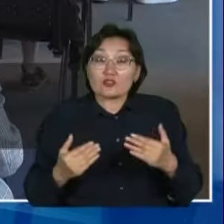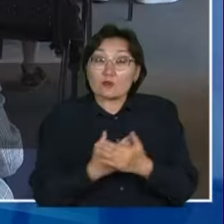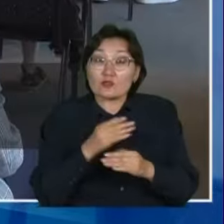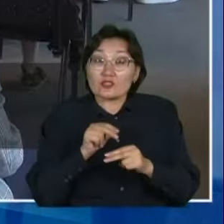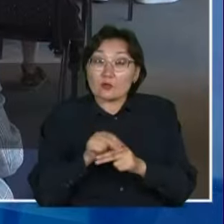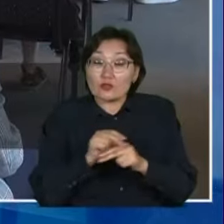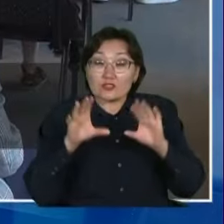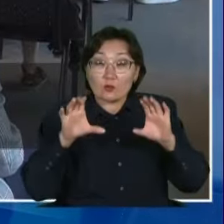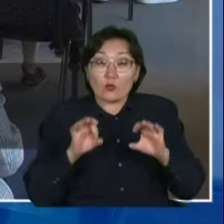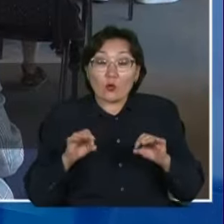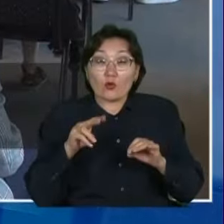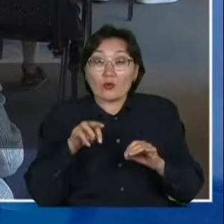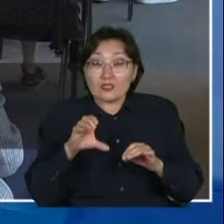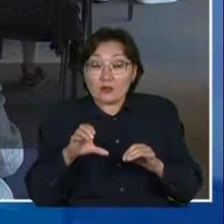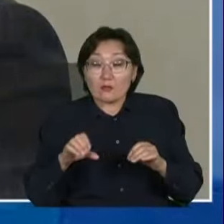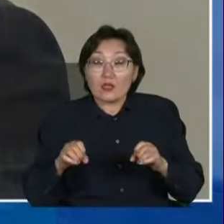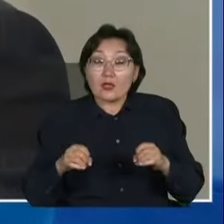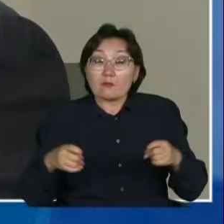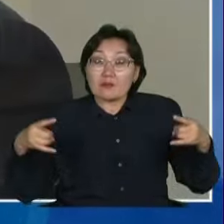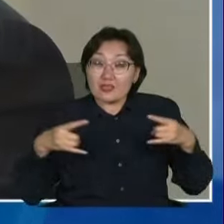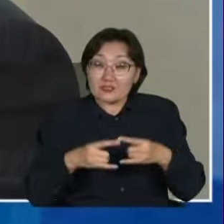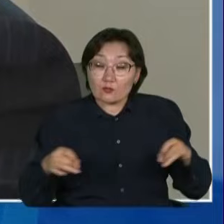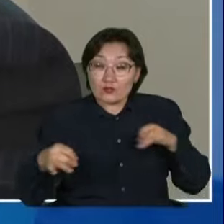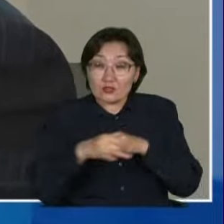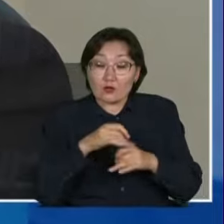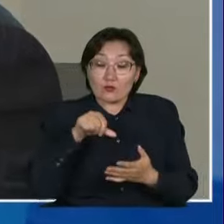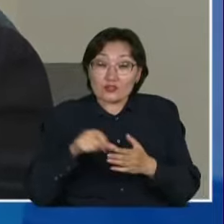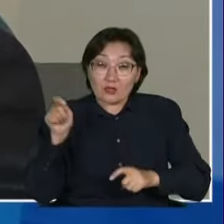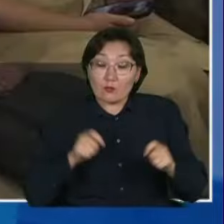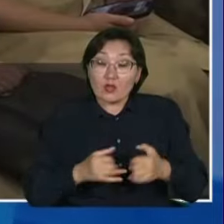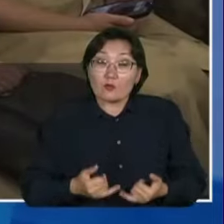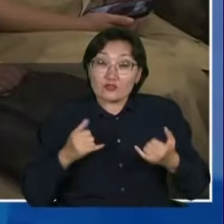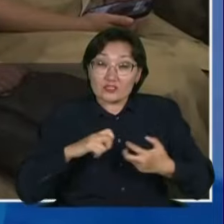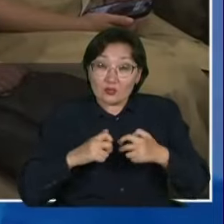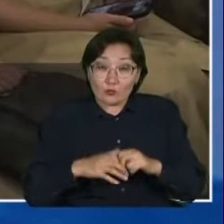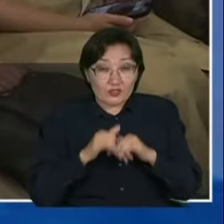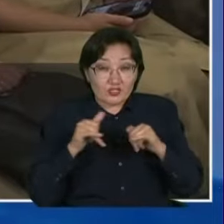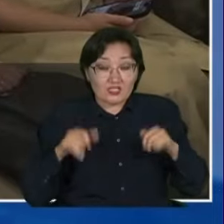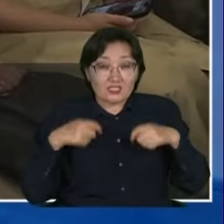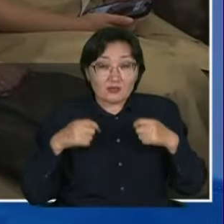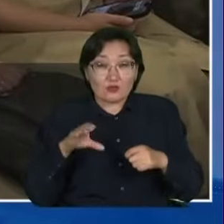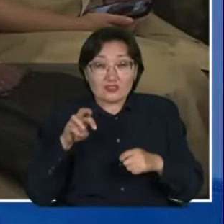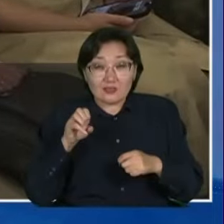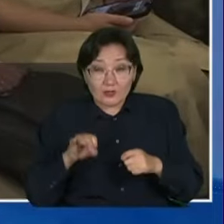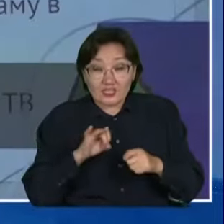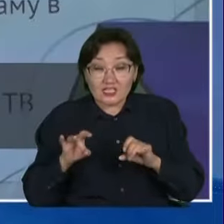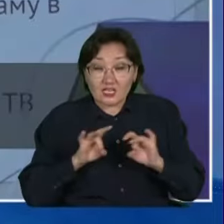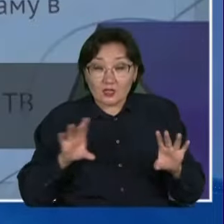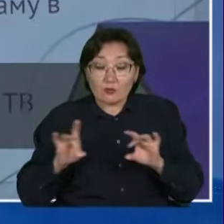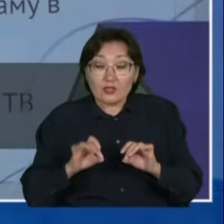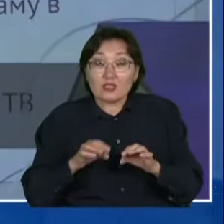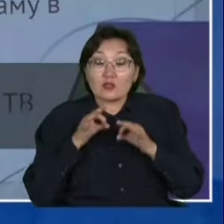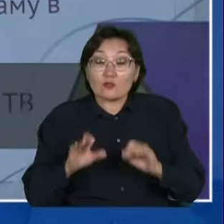внесенные в закон о масс-медиа, обсудили сегодня участники конференции, посвященной проблемам и развитию рынка СМИ и рекламы. По